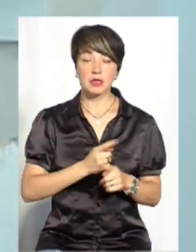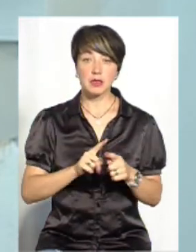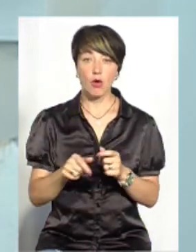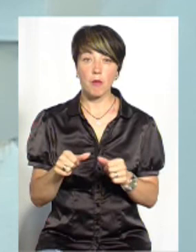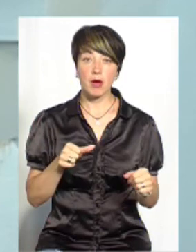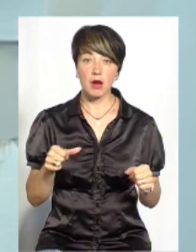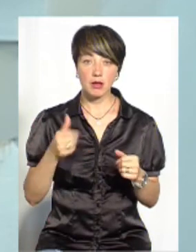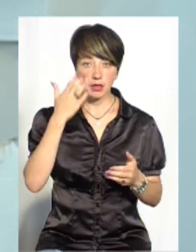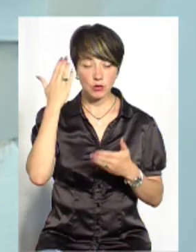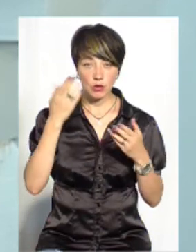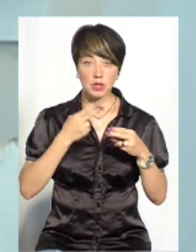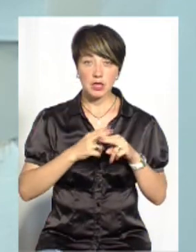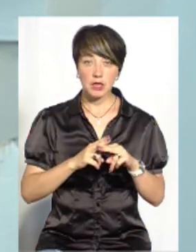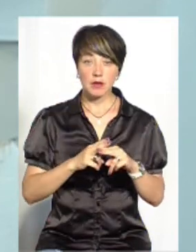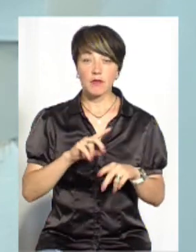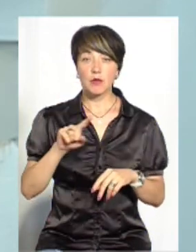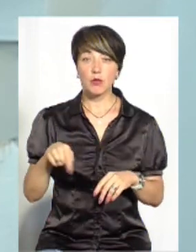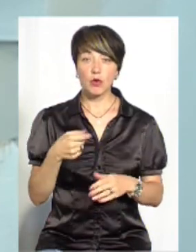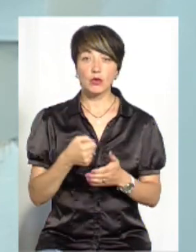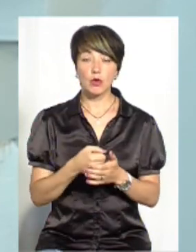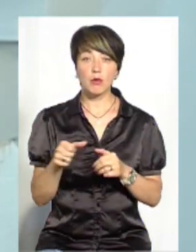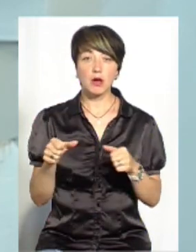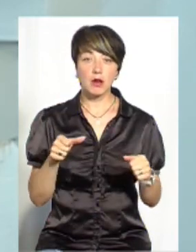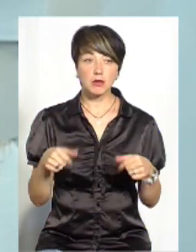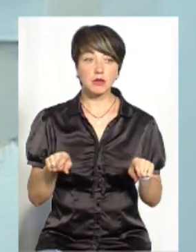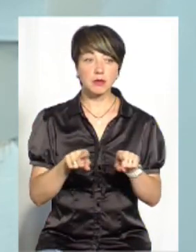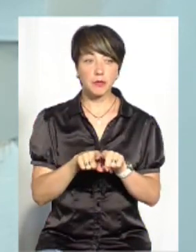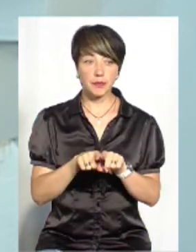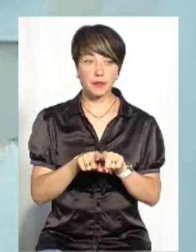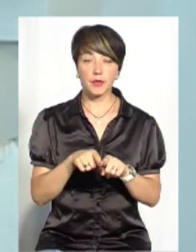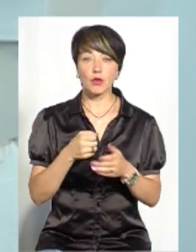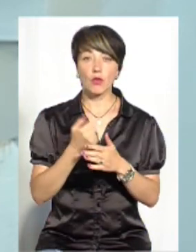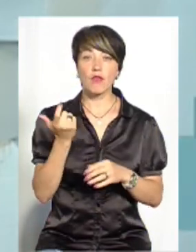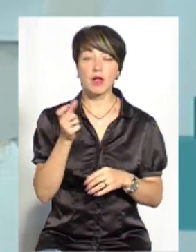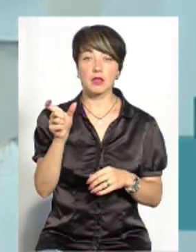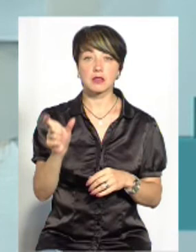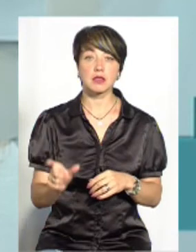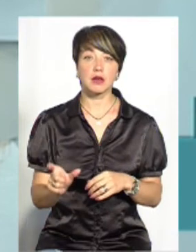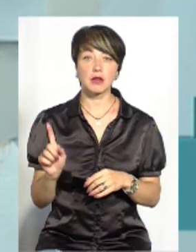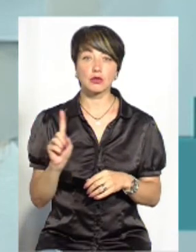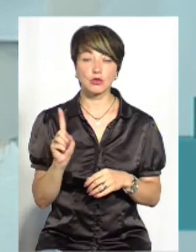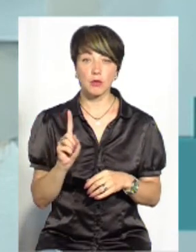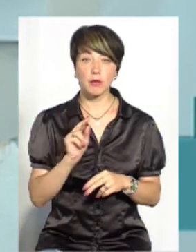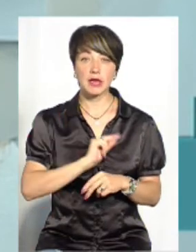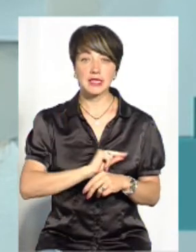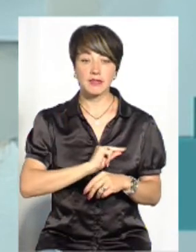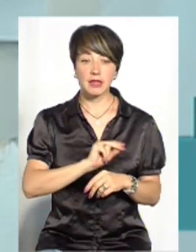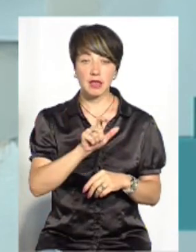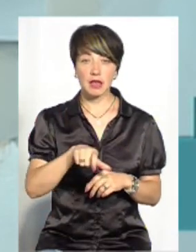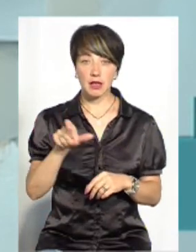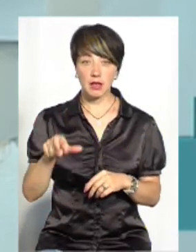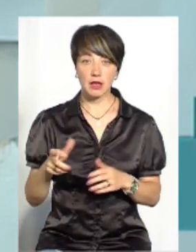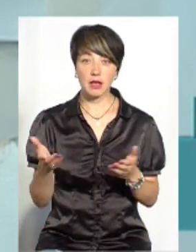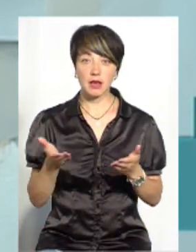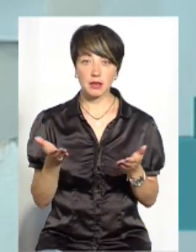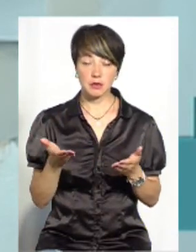оператор атракціонної техніки, вимога до оператора атракціонної техніки, верніше до власника, щоб працівники, яких він